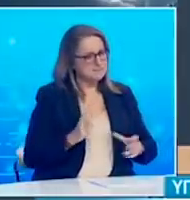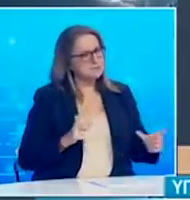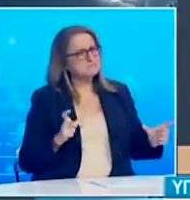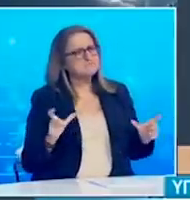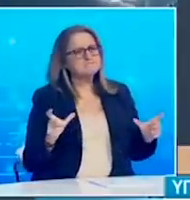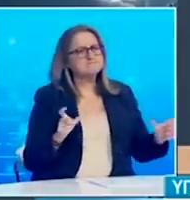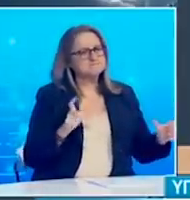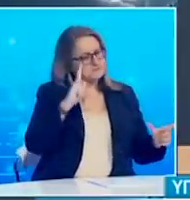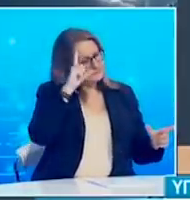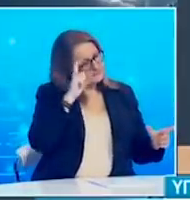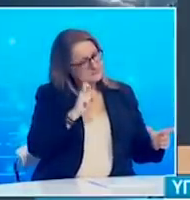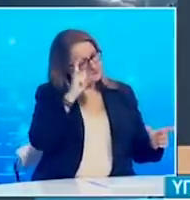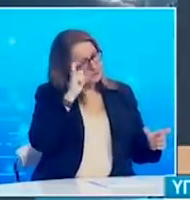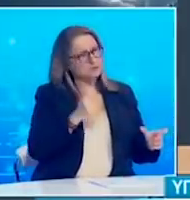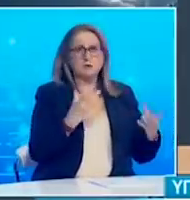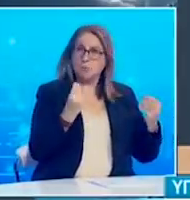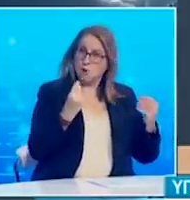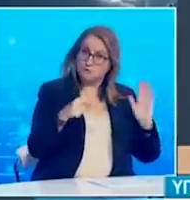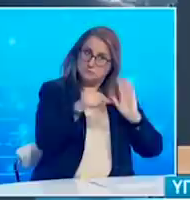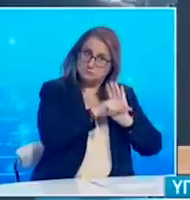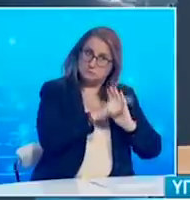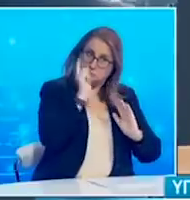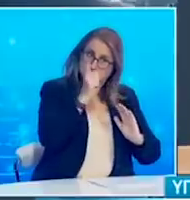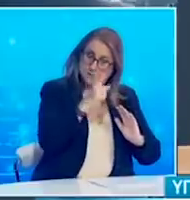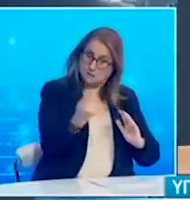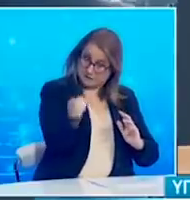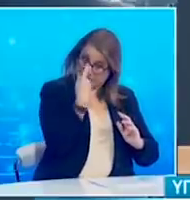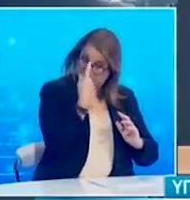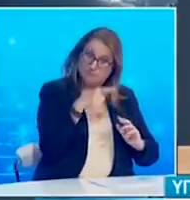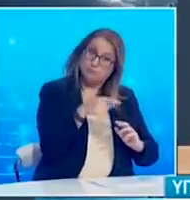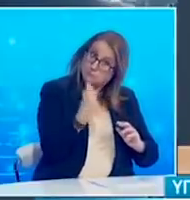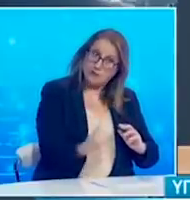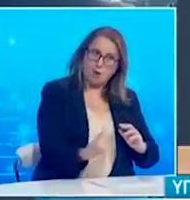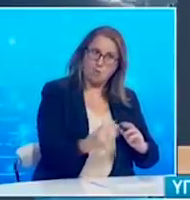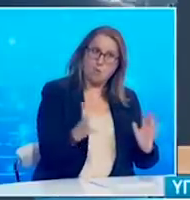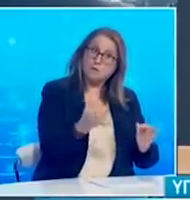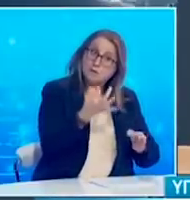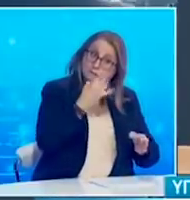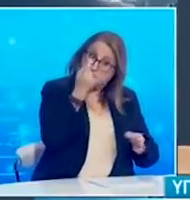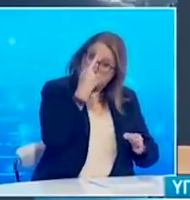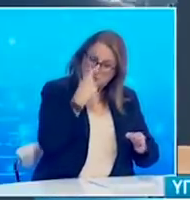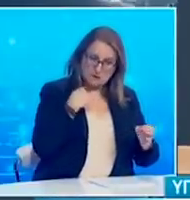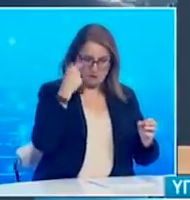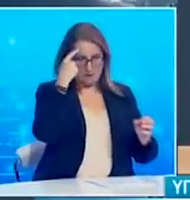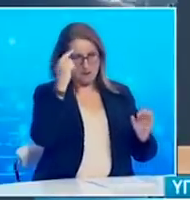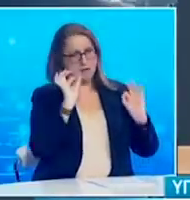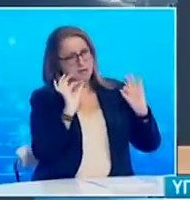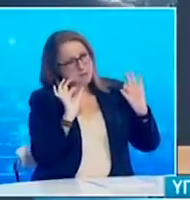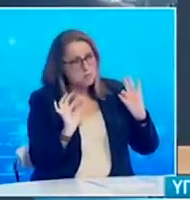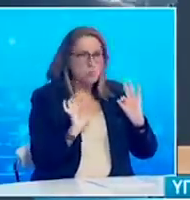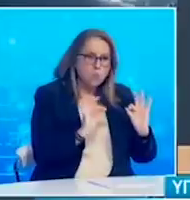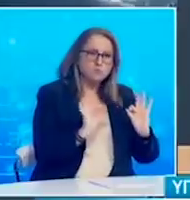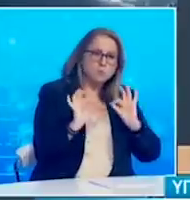φορές καλοπροαίρετες κριτικές τους βοηθούν και εμάς να γινόμαστε καλύτεροι, συνεργαζόμενοι και απομονώνοντας όλους εκείνους οι